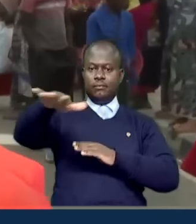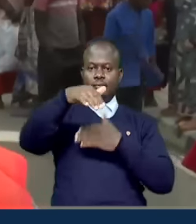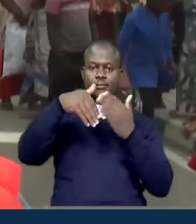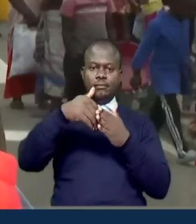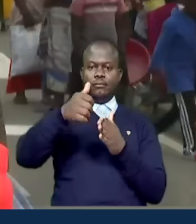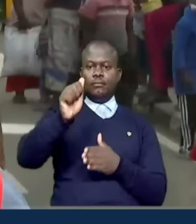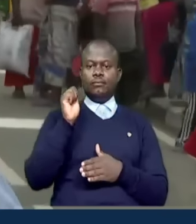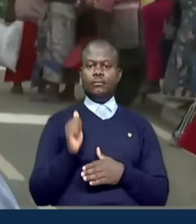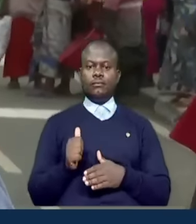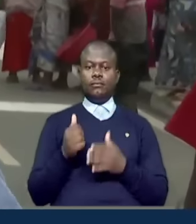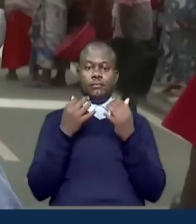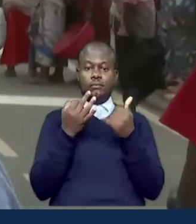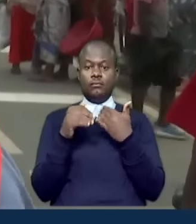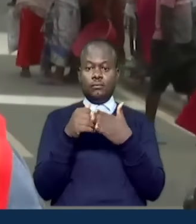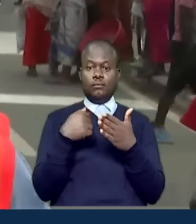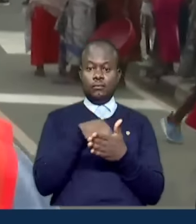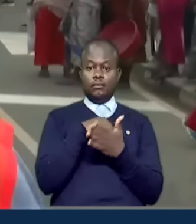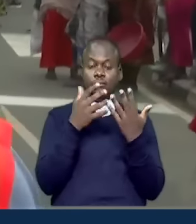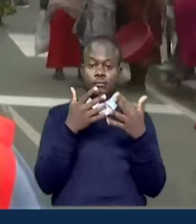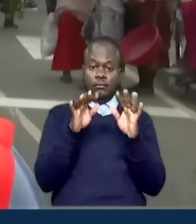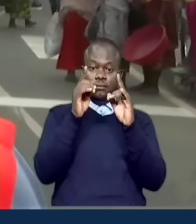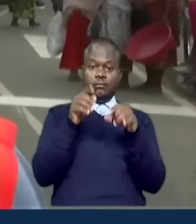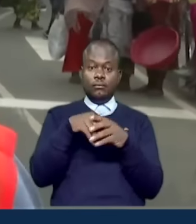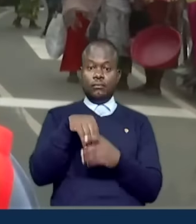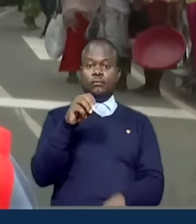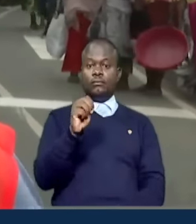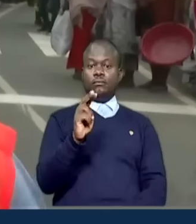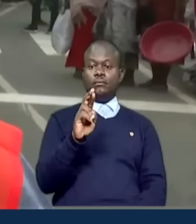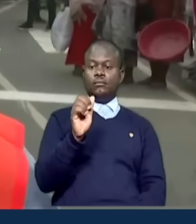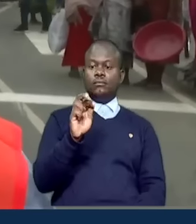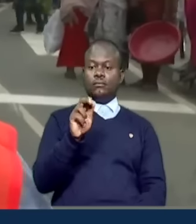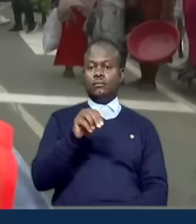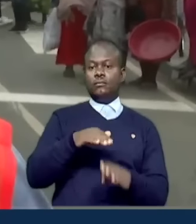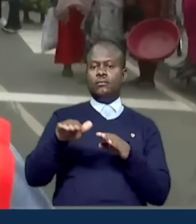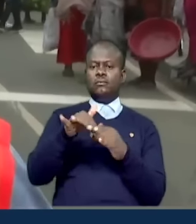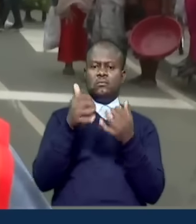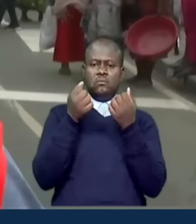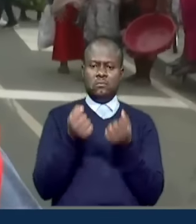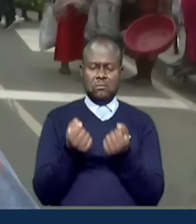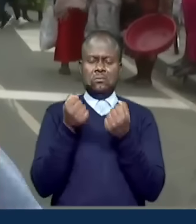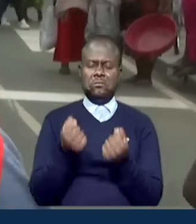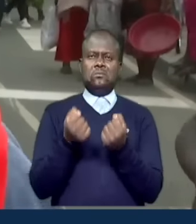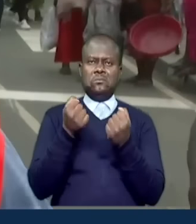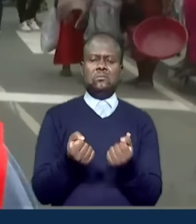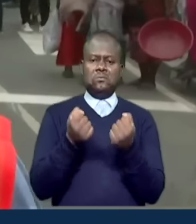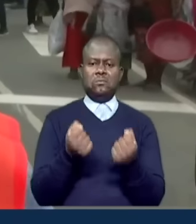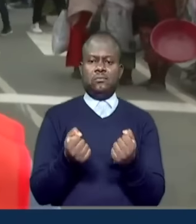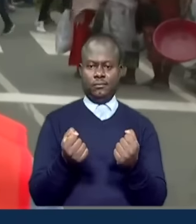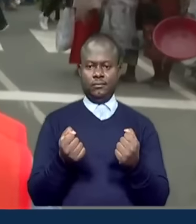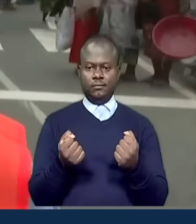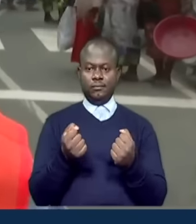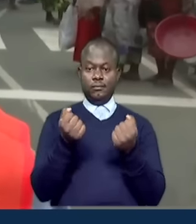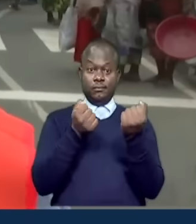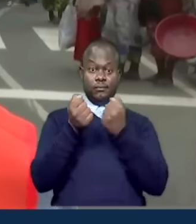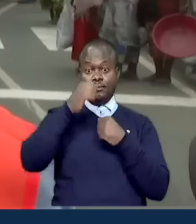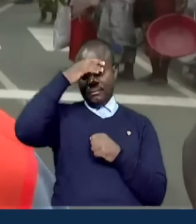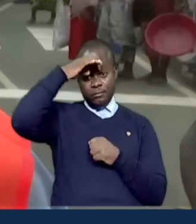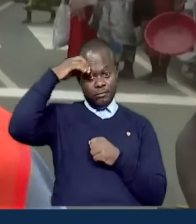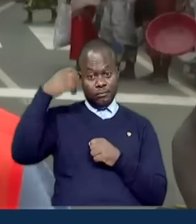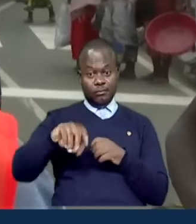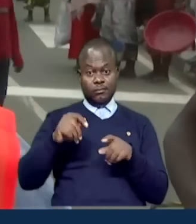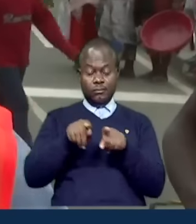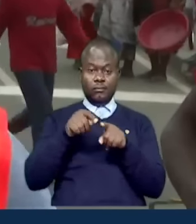Aho uhagereye ni uko kugera hano ugera mu murara, hari ibintu by'ibinogo cyane bikomeye cyane, imodoka kugera byarazigoraga natwe